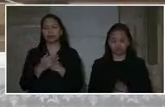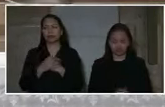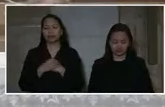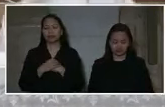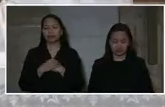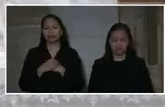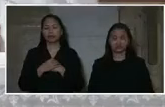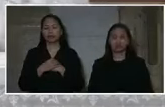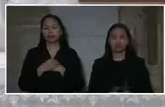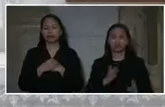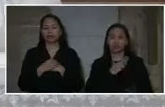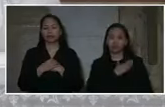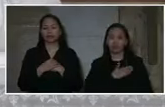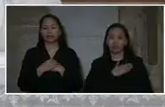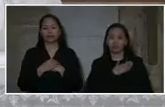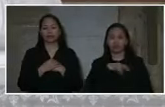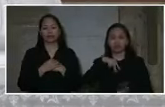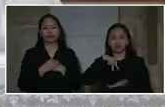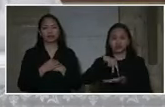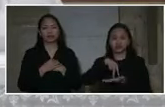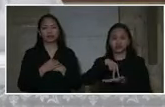Magsitayo po ang lahat.